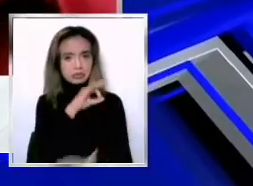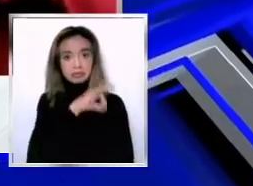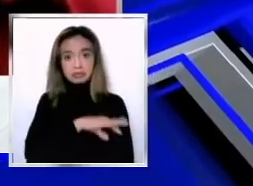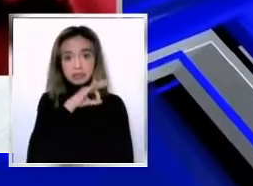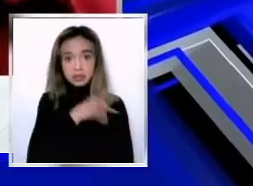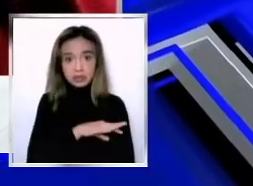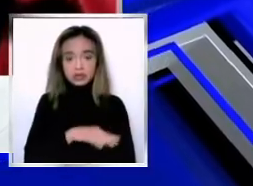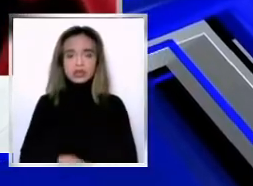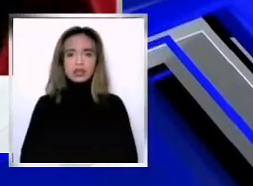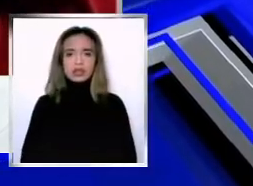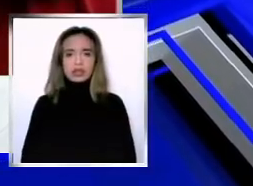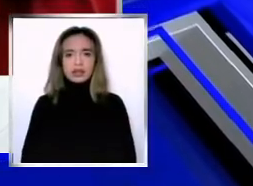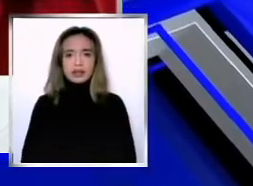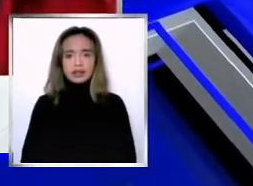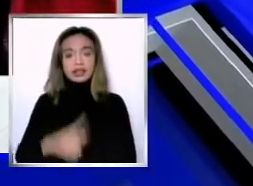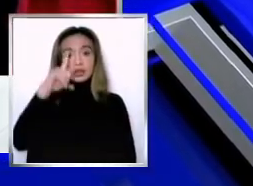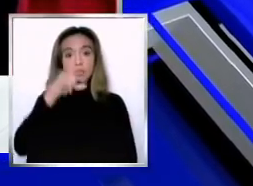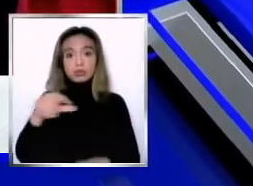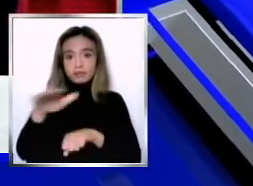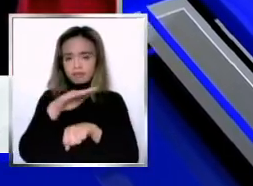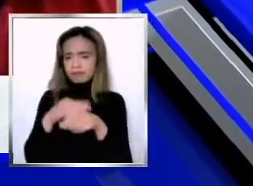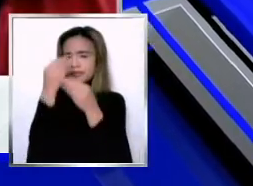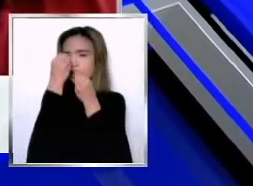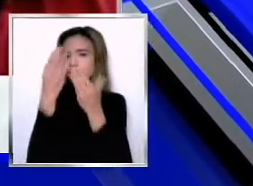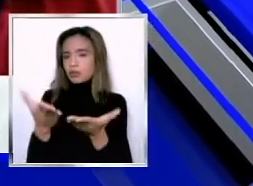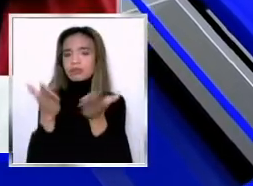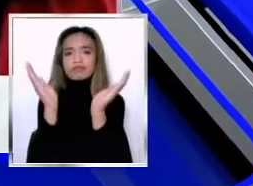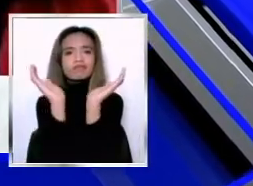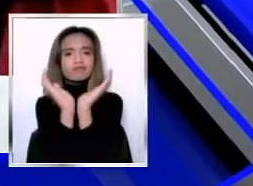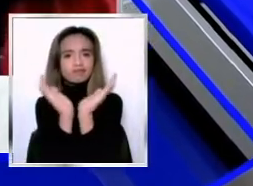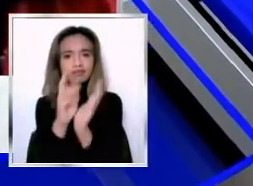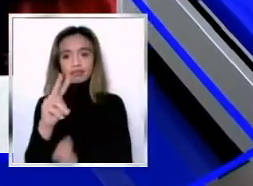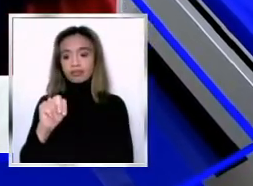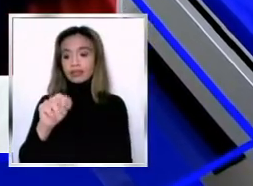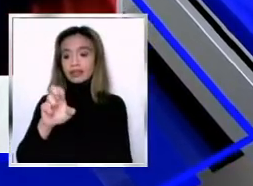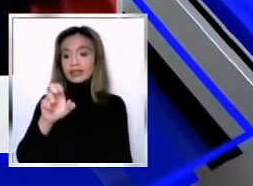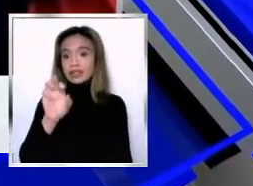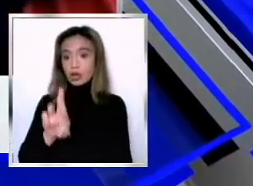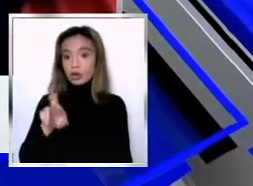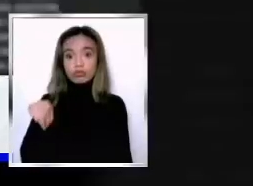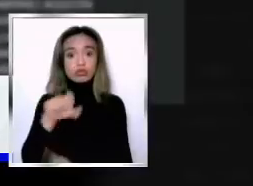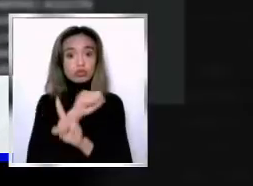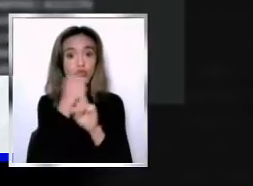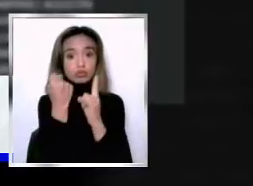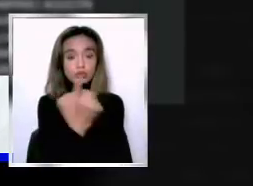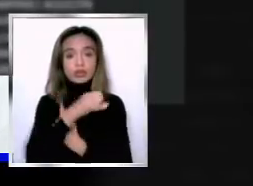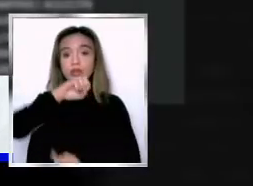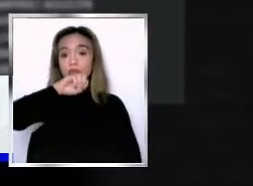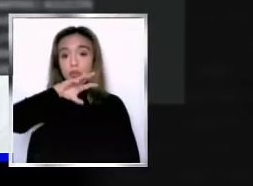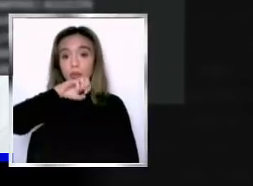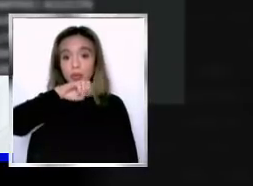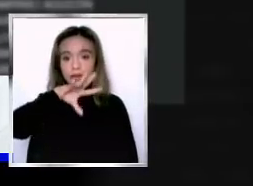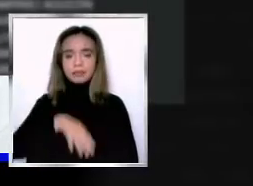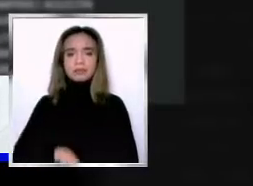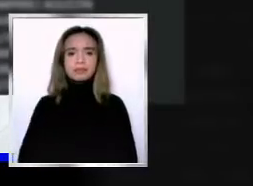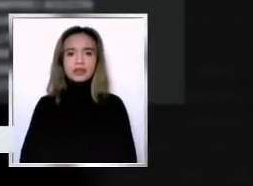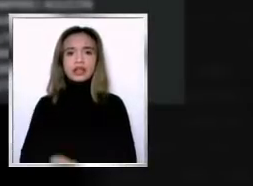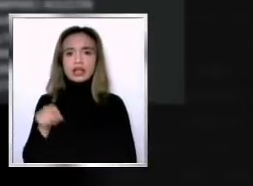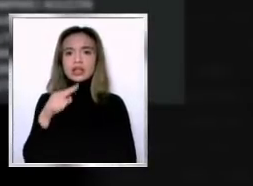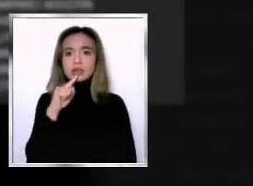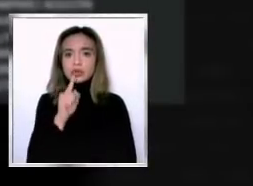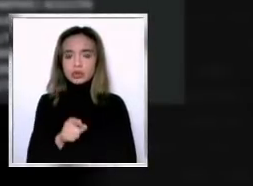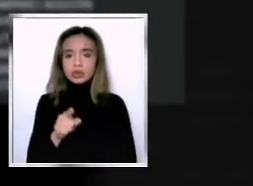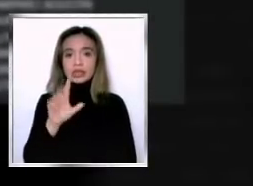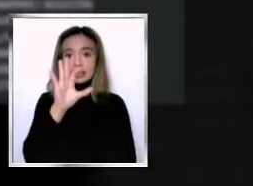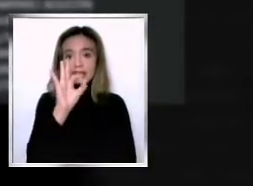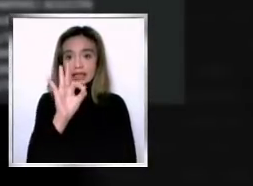Ipinaalam ng sumbungan ng bayan sa DSWD-NCR ang sitwasyon ni Lola Consolacion. Kinumpirma nilang nasa 9,000